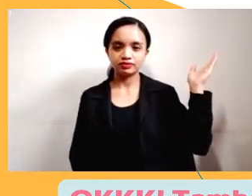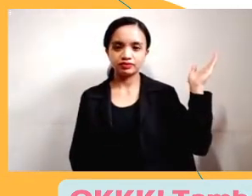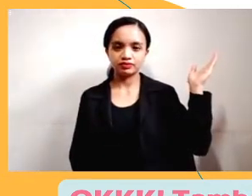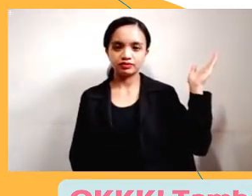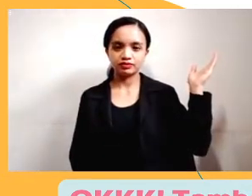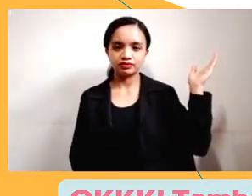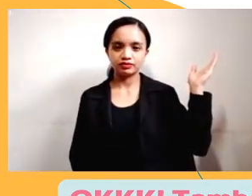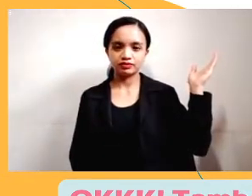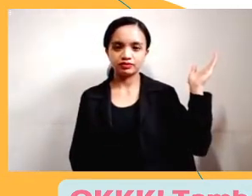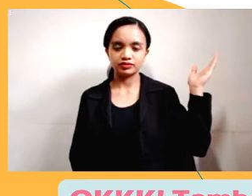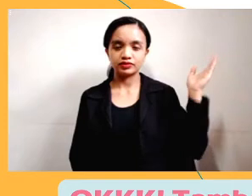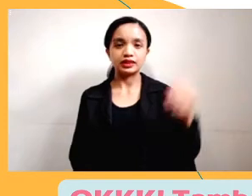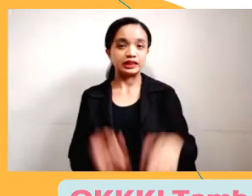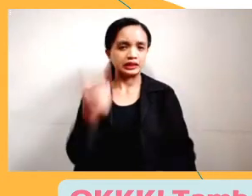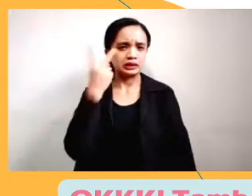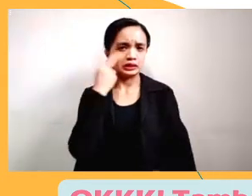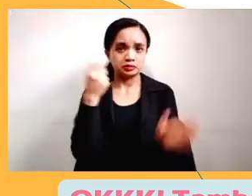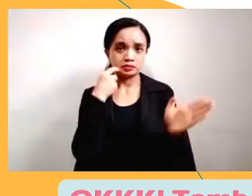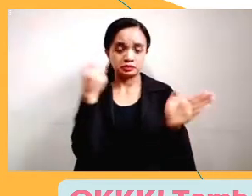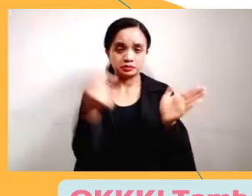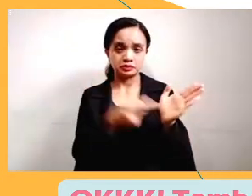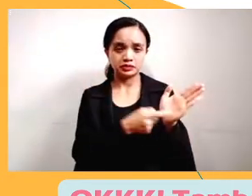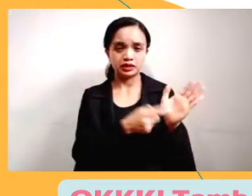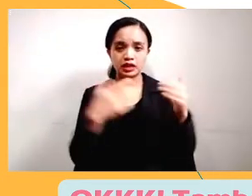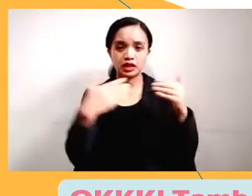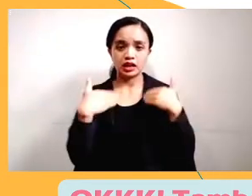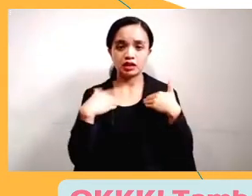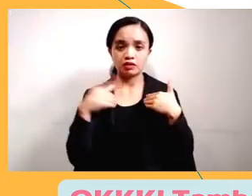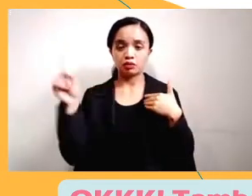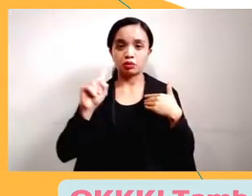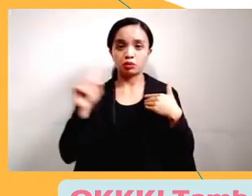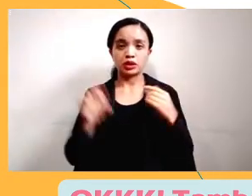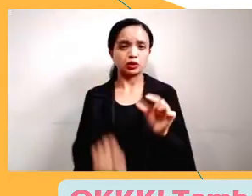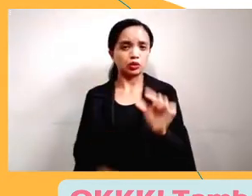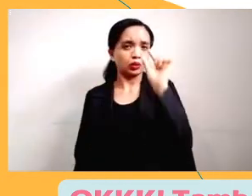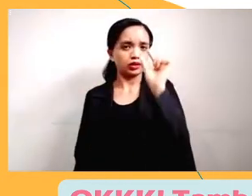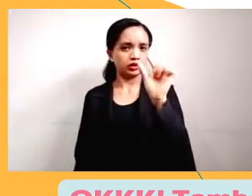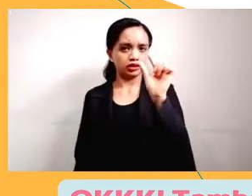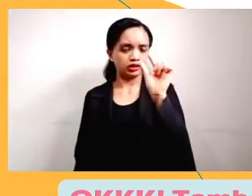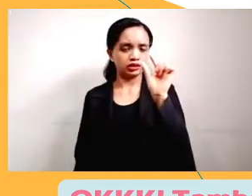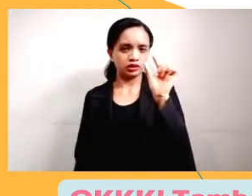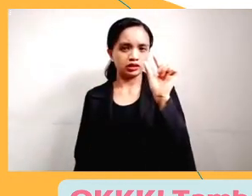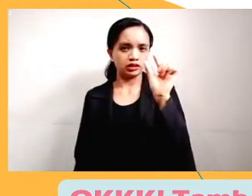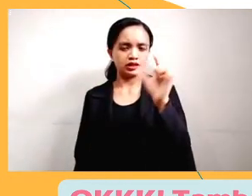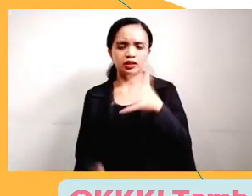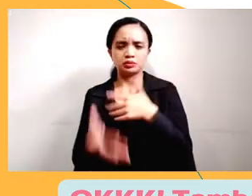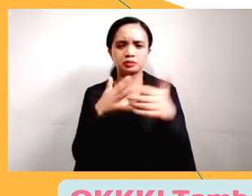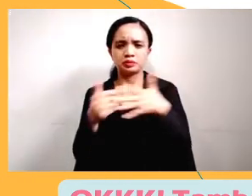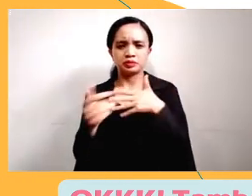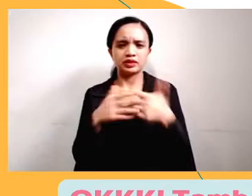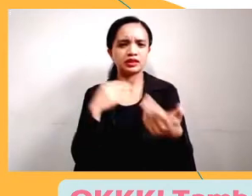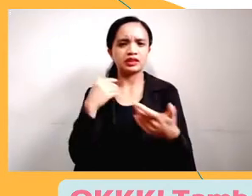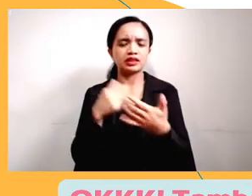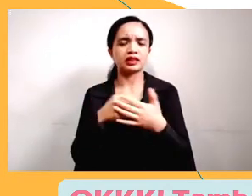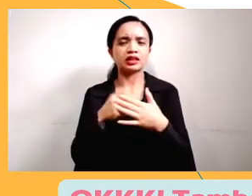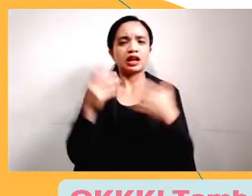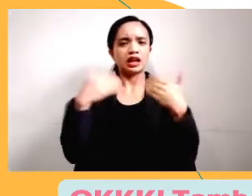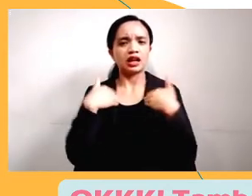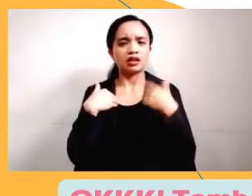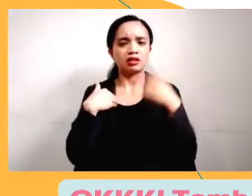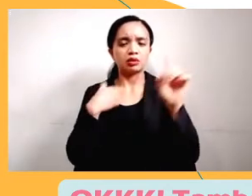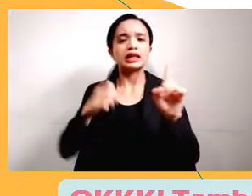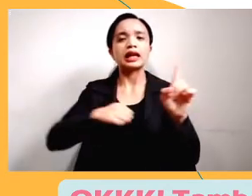So kung mapapansin nyo, meron siyang konting, kahit hindi natin minimin, no, meron tayong